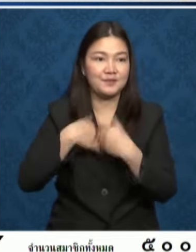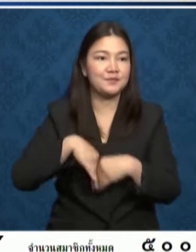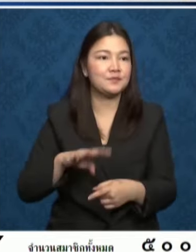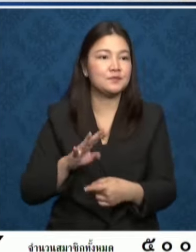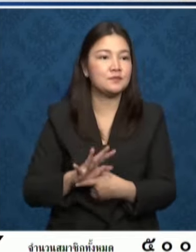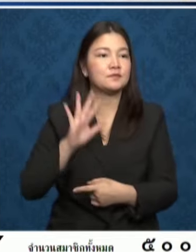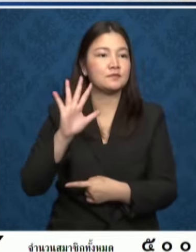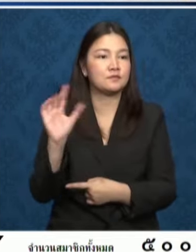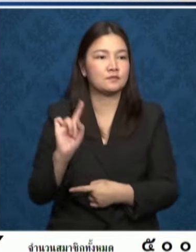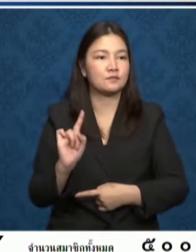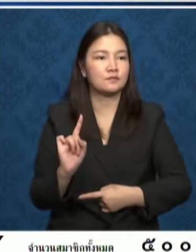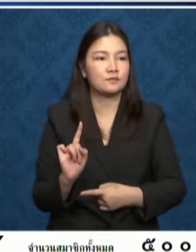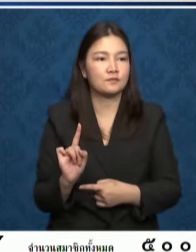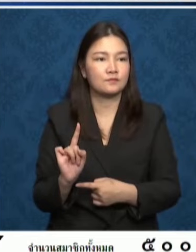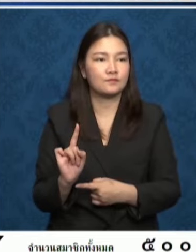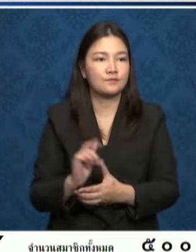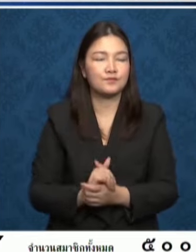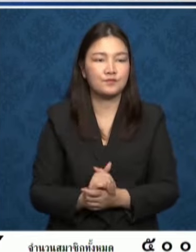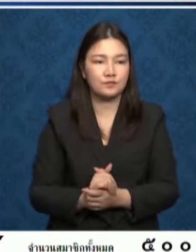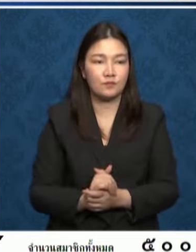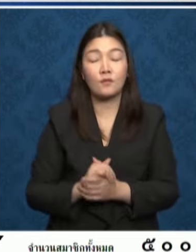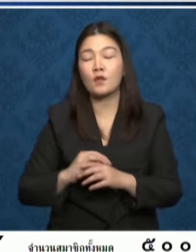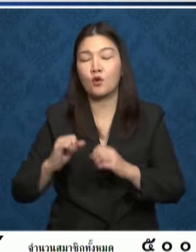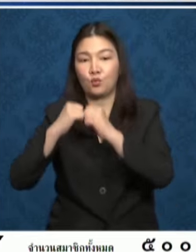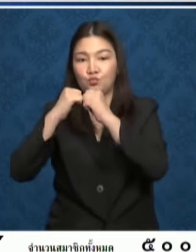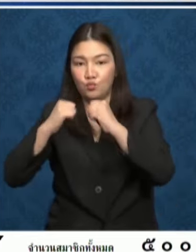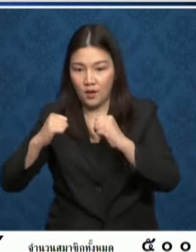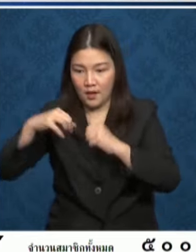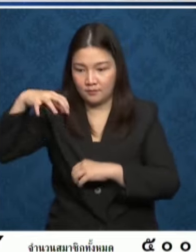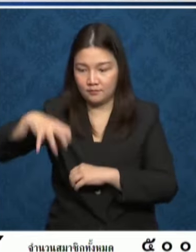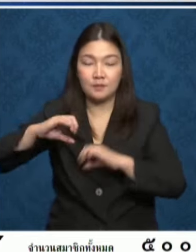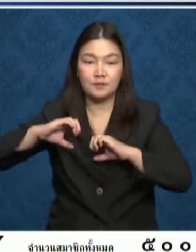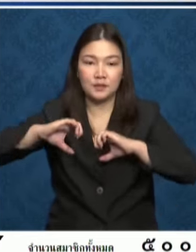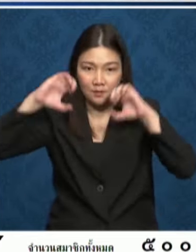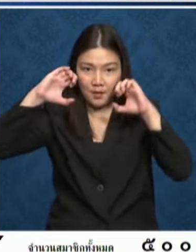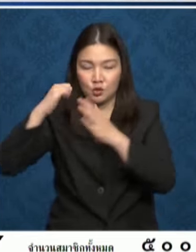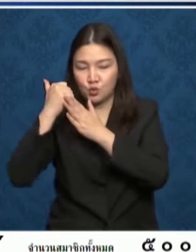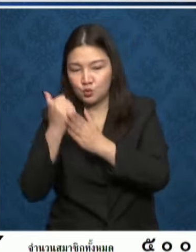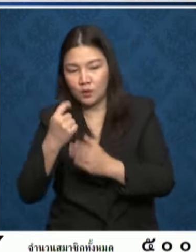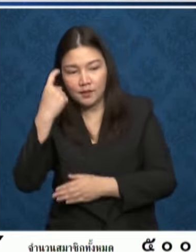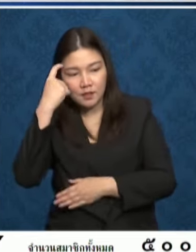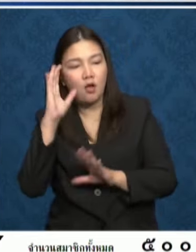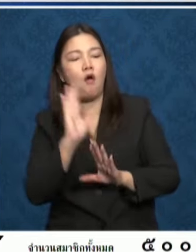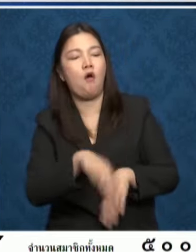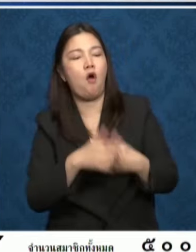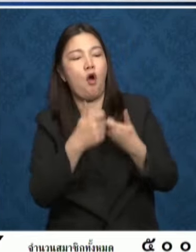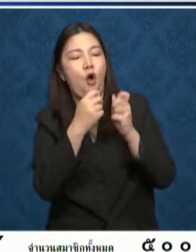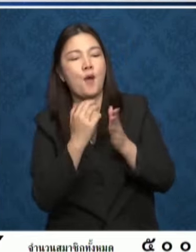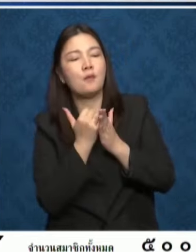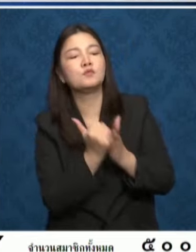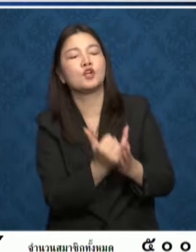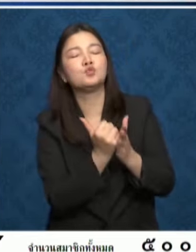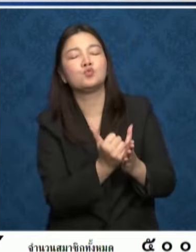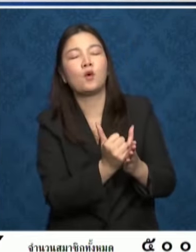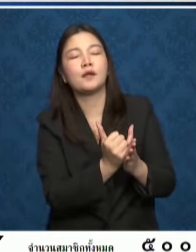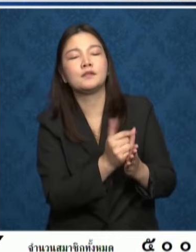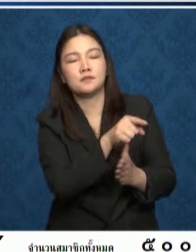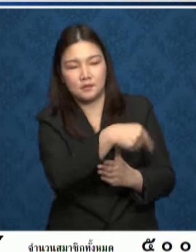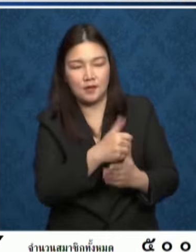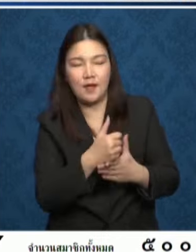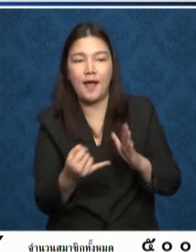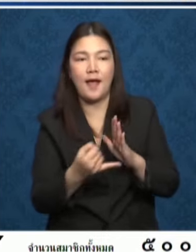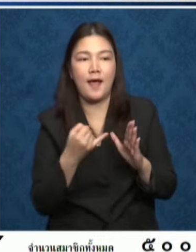หน่วยงานรัฐที่เกี่ยวข้องสามารถวางแผนทำการพัฒนาชุมชนได้อย่างถูกต้องตามกฎหมายประการสุด